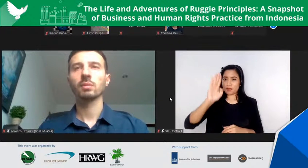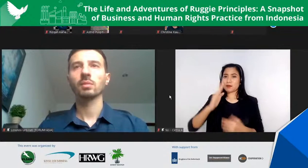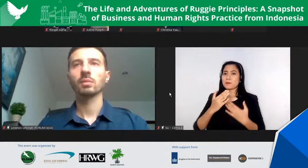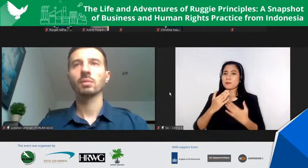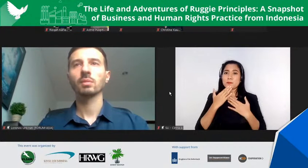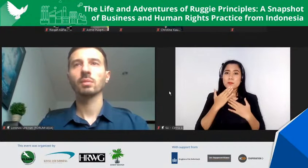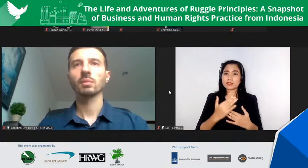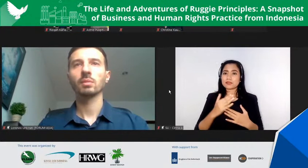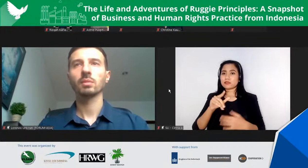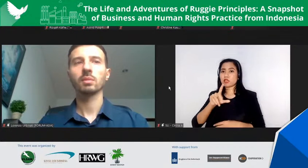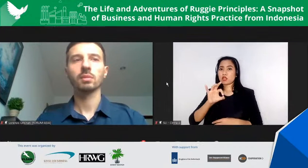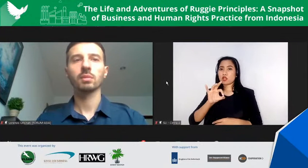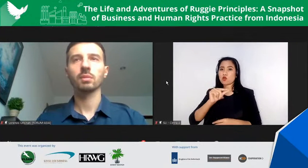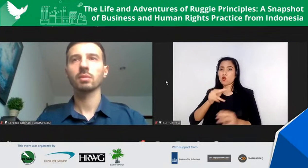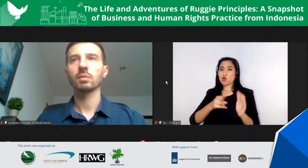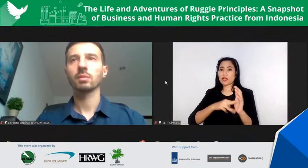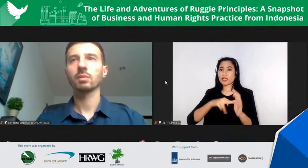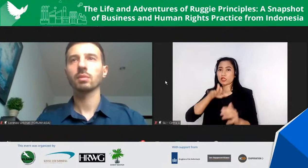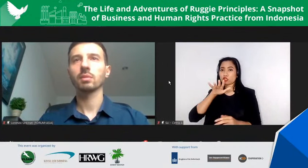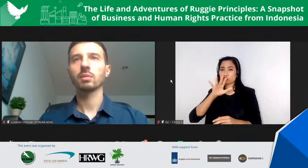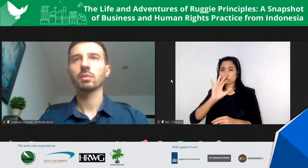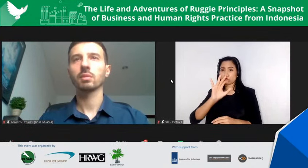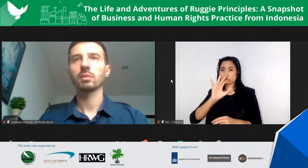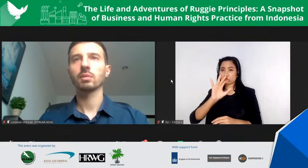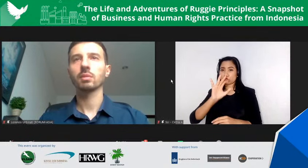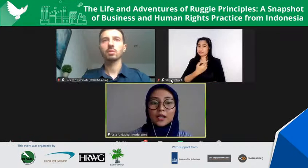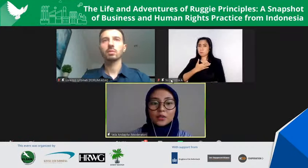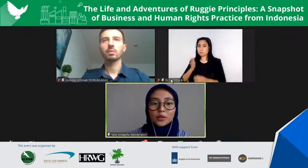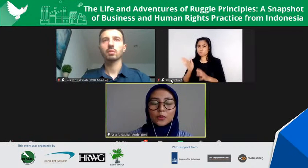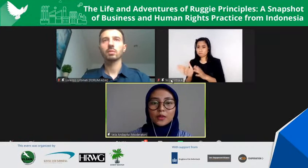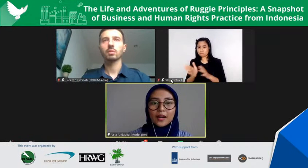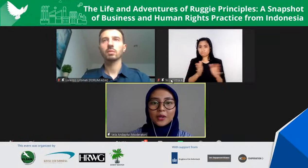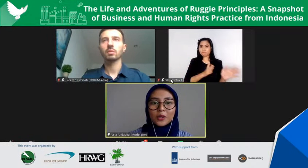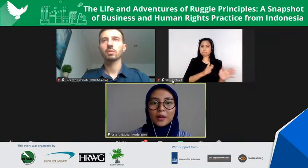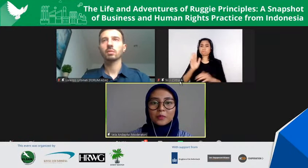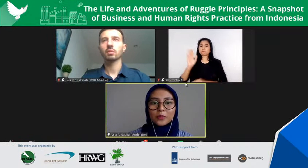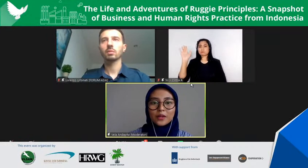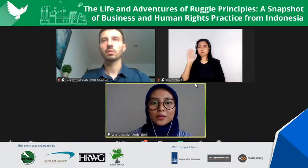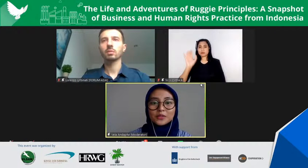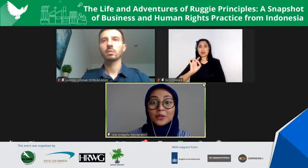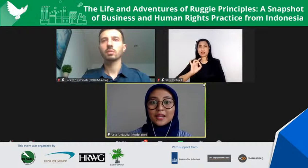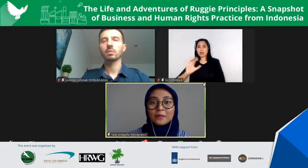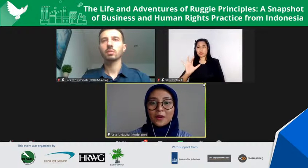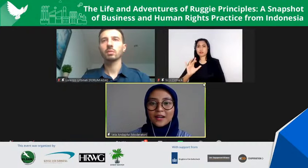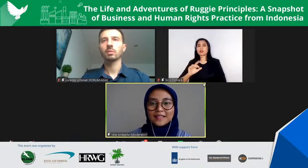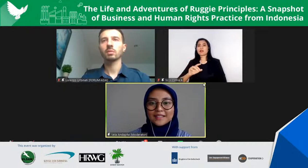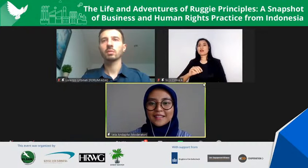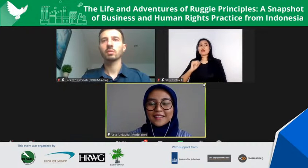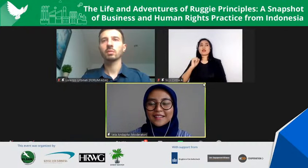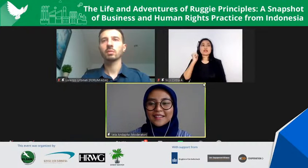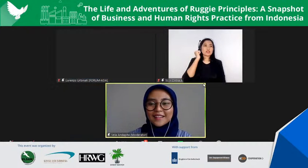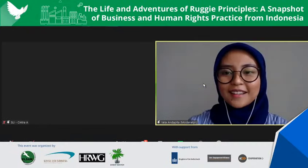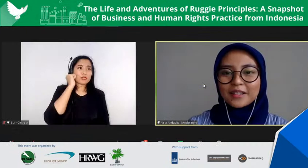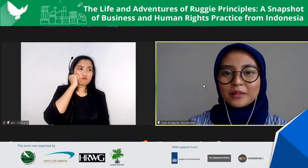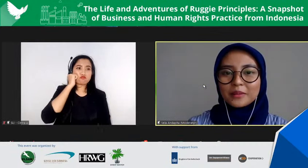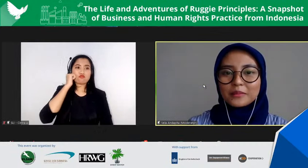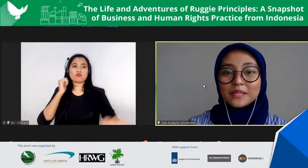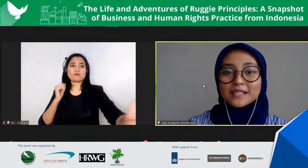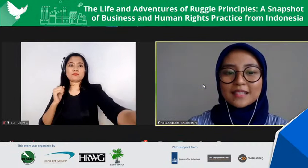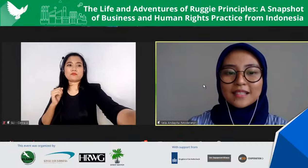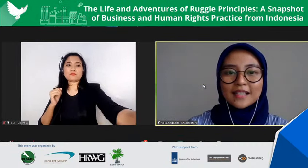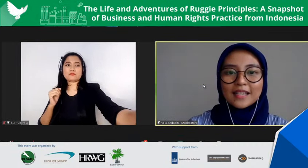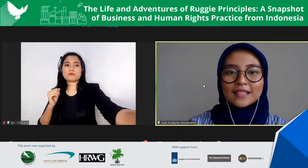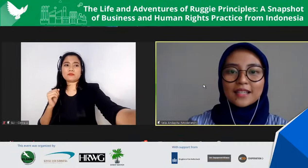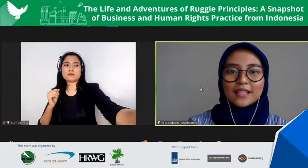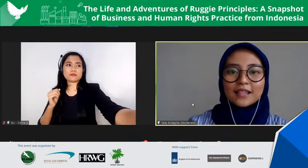Lorenzo saya akan beranjak ke pembicara berikutnya Ibu gilado mudah-mudahan saya menyebutkan nama anda dengan